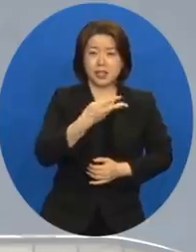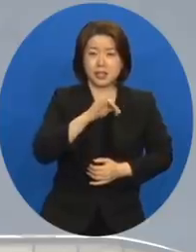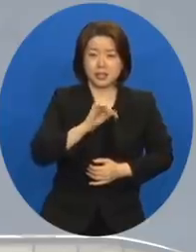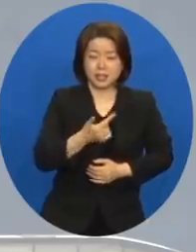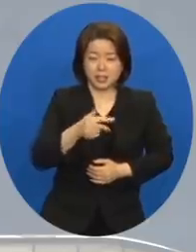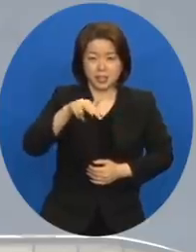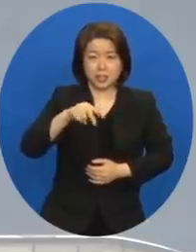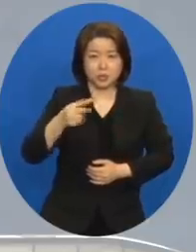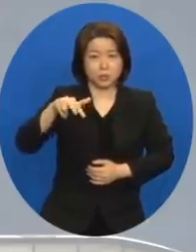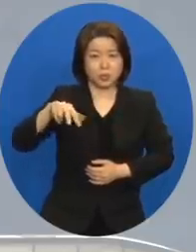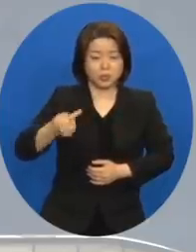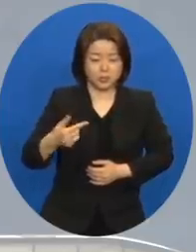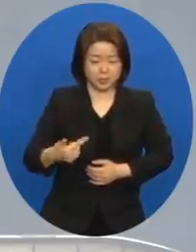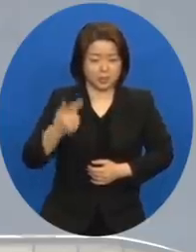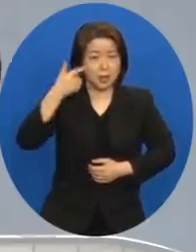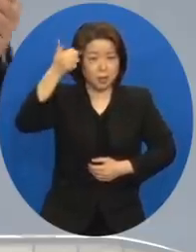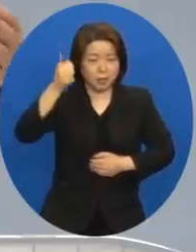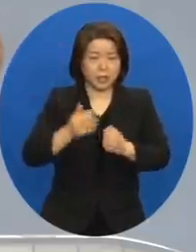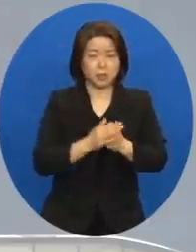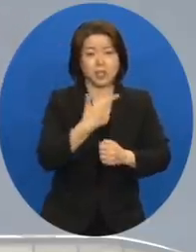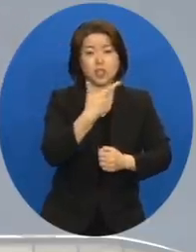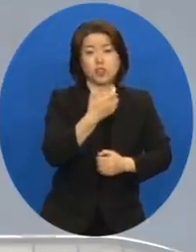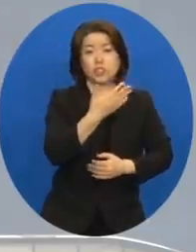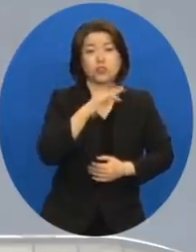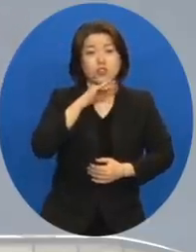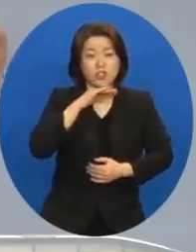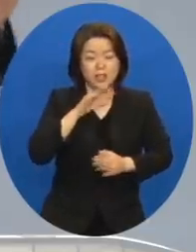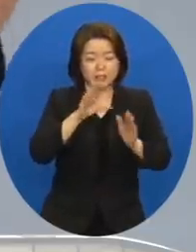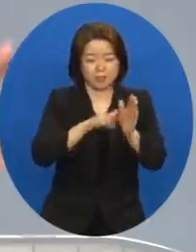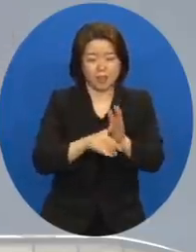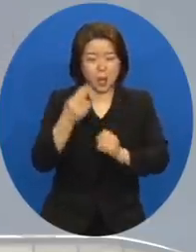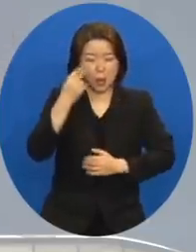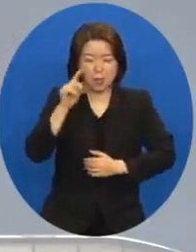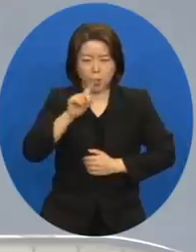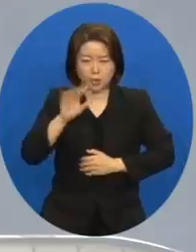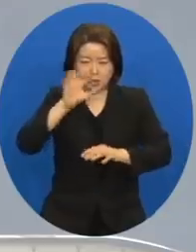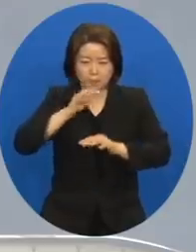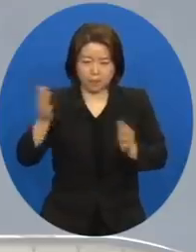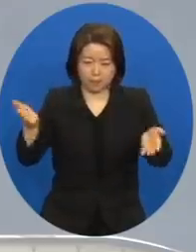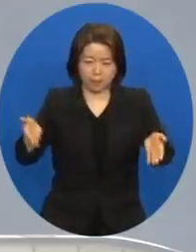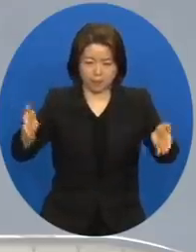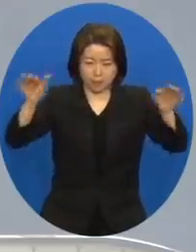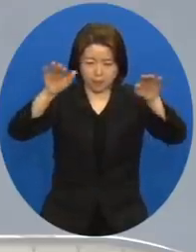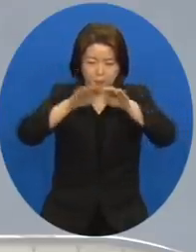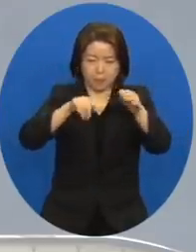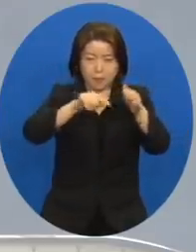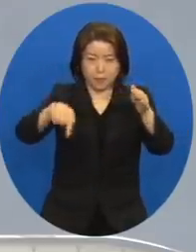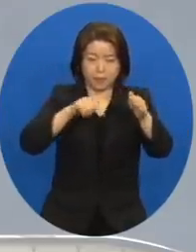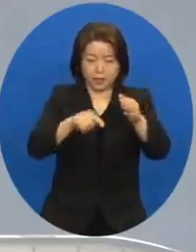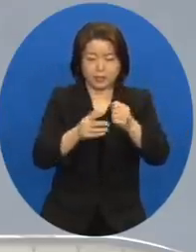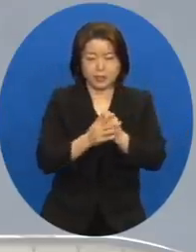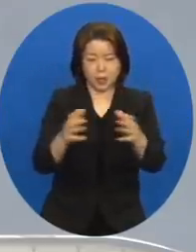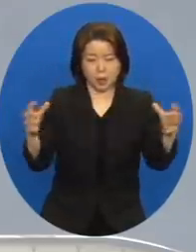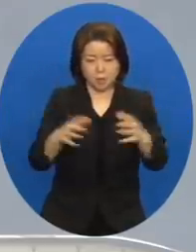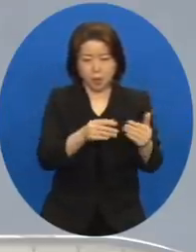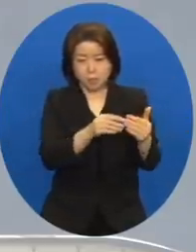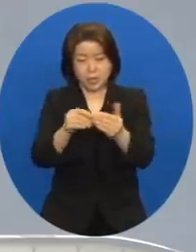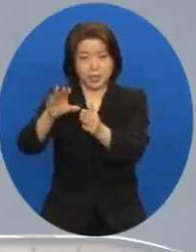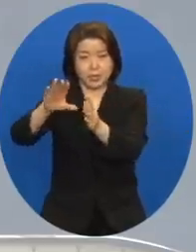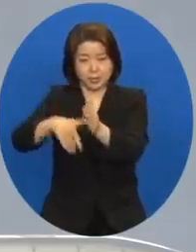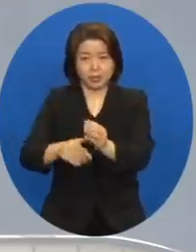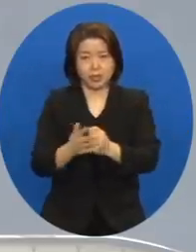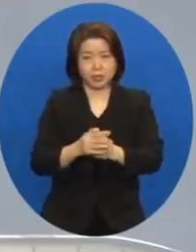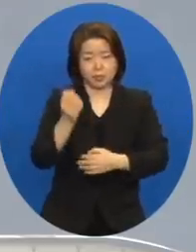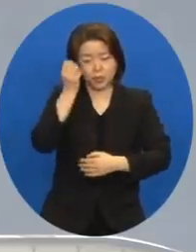69세 때 미국에 오는 수양관에서 모임을 이끌어 가는 아 중에 축소해서